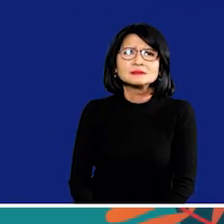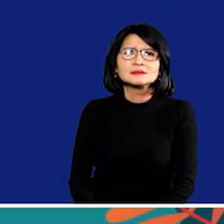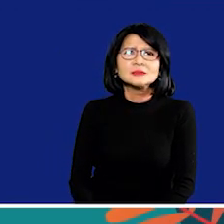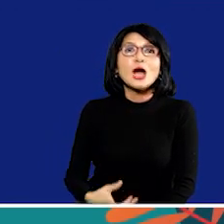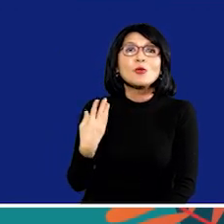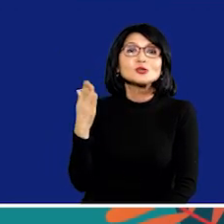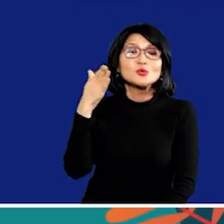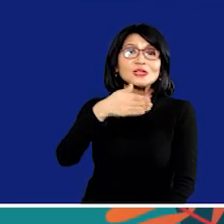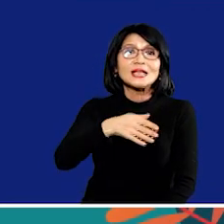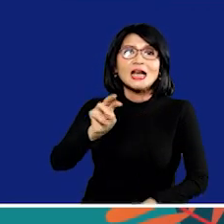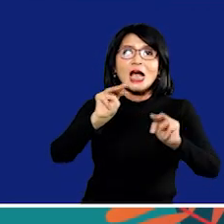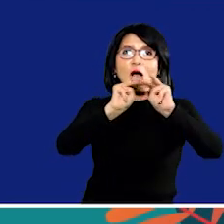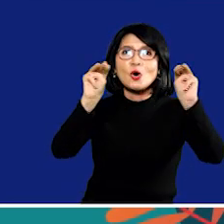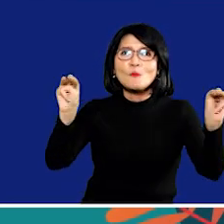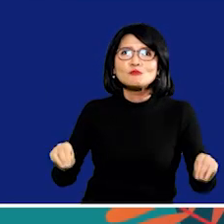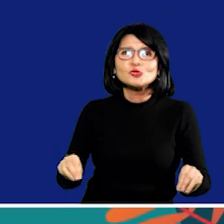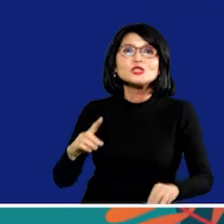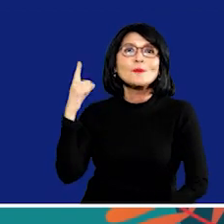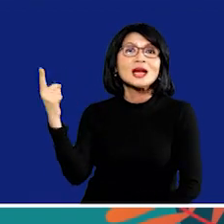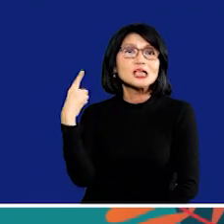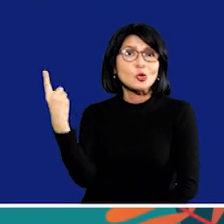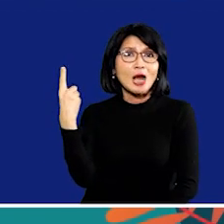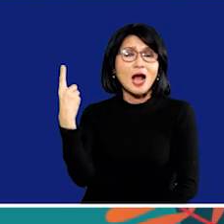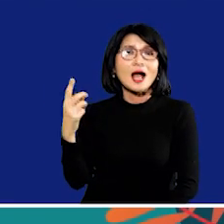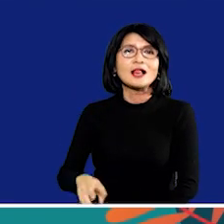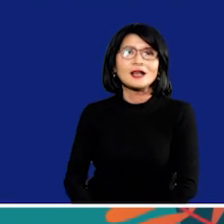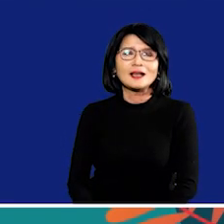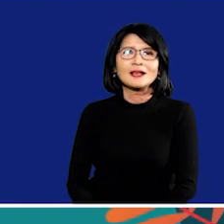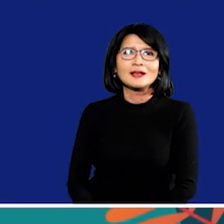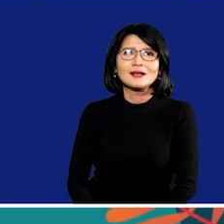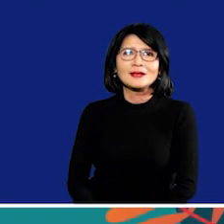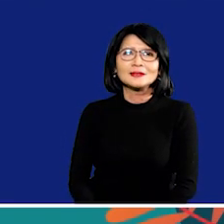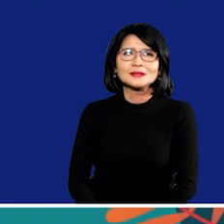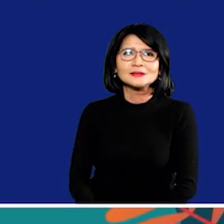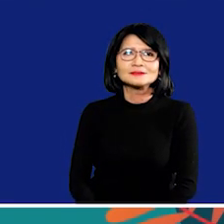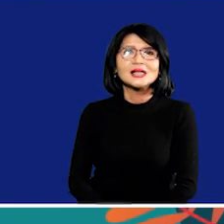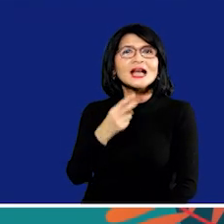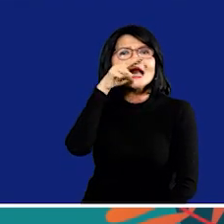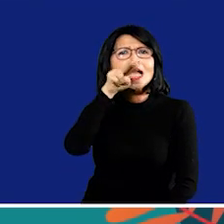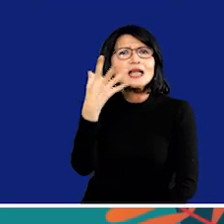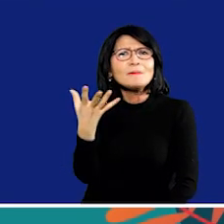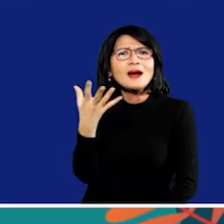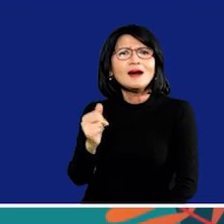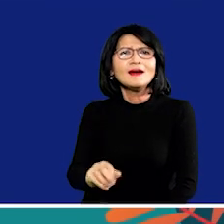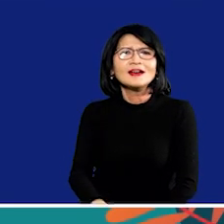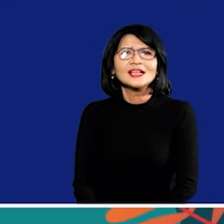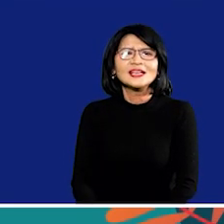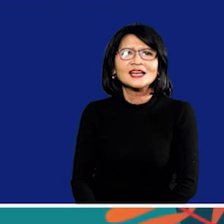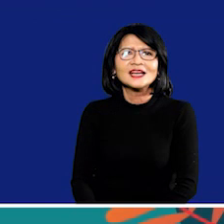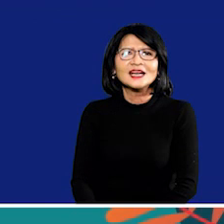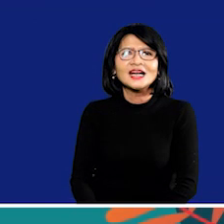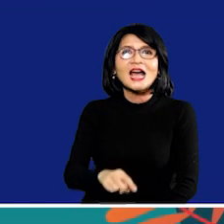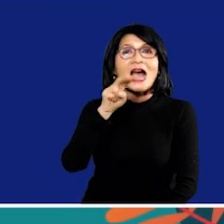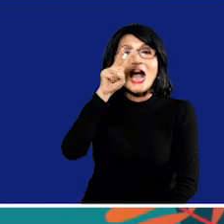ke mana deh, ke museum apa? Museum nasional. Nah, waktu ke museum nasional. Okay. Lihat apa Jawa di museum nasionalnya?